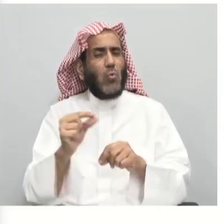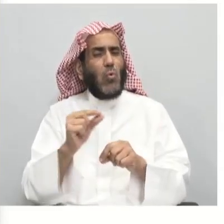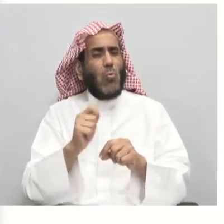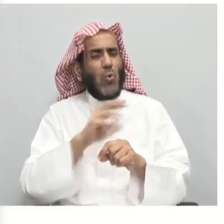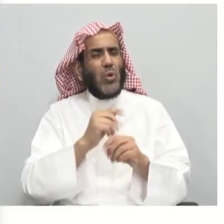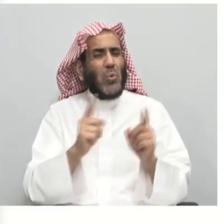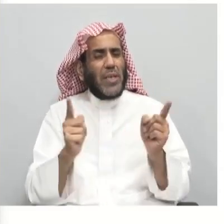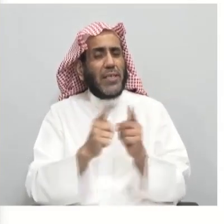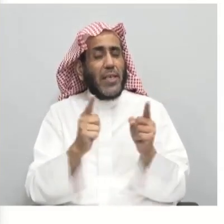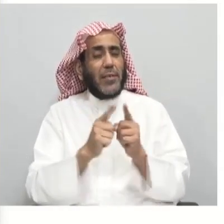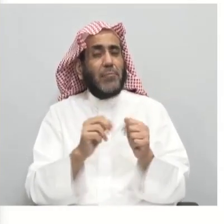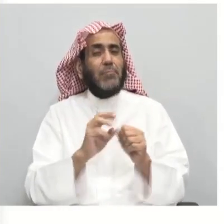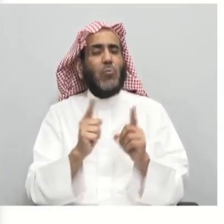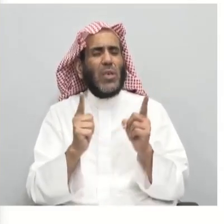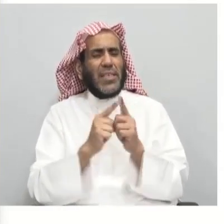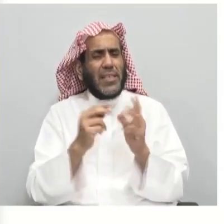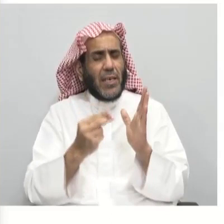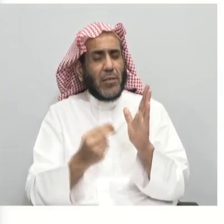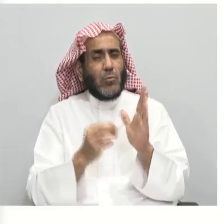والاختصارات او الاختصارات